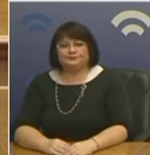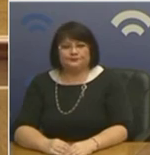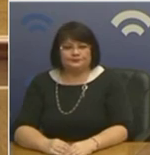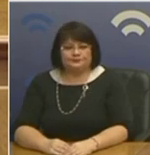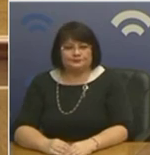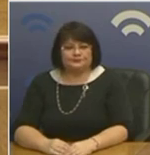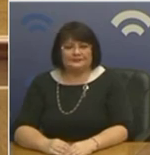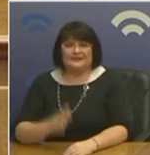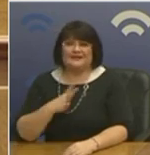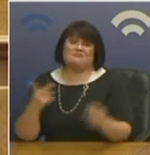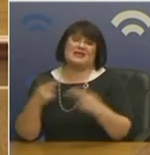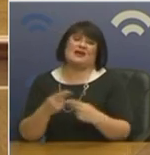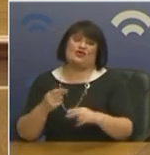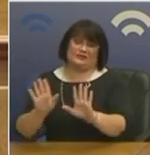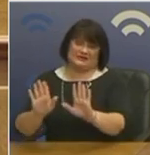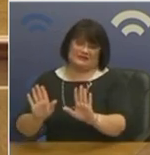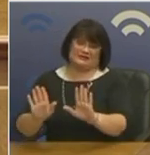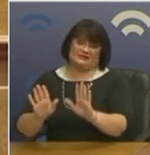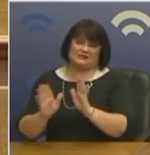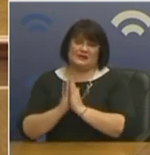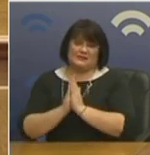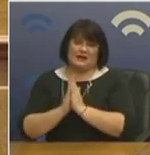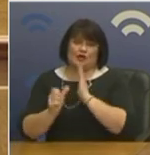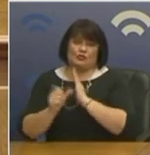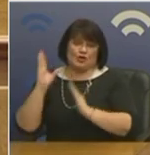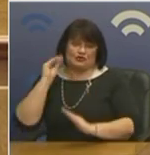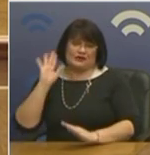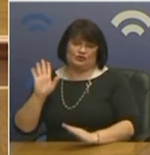Θα ήθελα, αν είναι δυνατόν, ο κύριος πρόεδρος να με ακούσει.